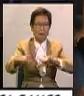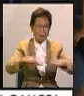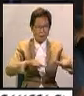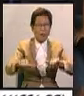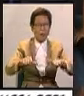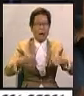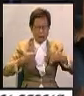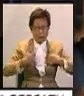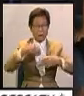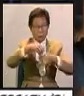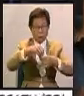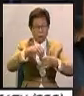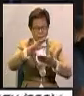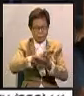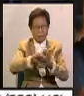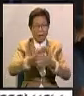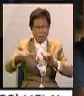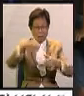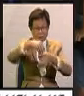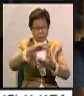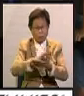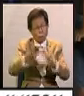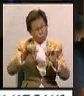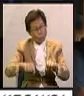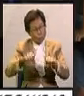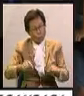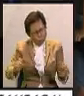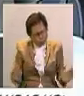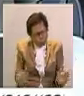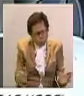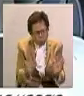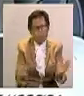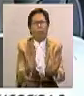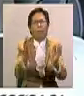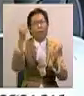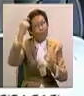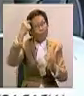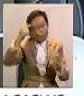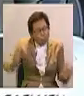aktiviti-aktiviti yang ada di sekolah memang boleh merangsang minda.